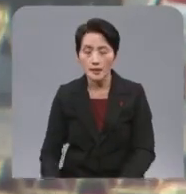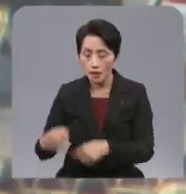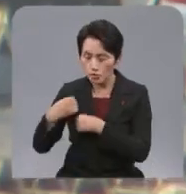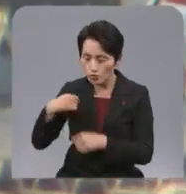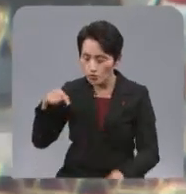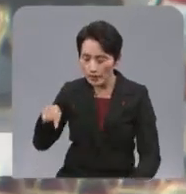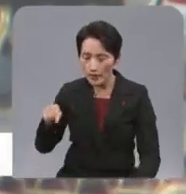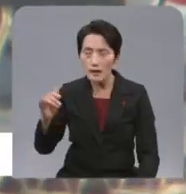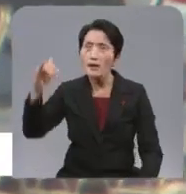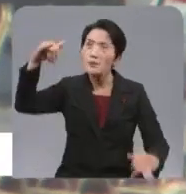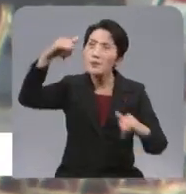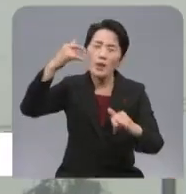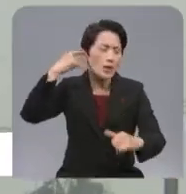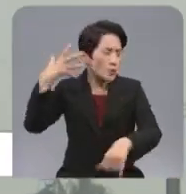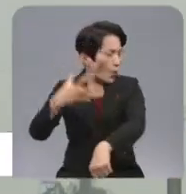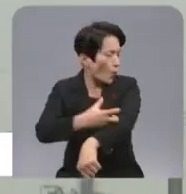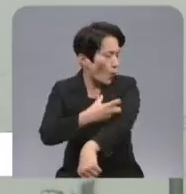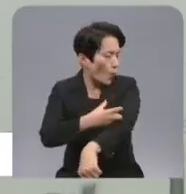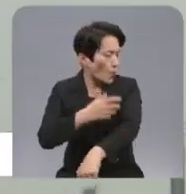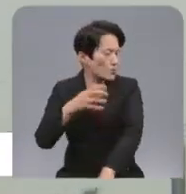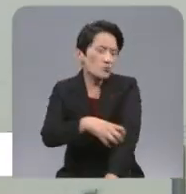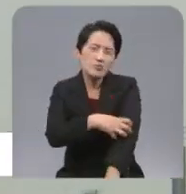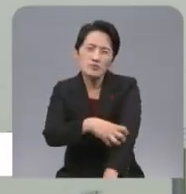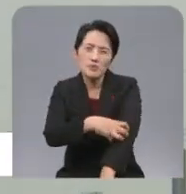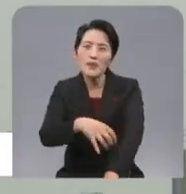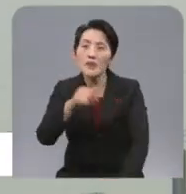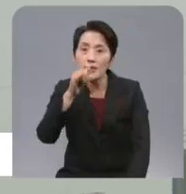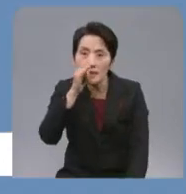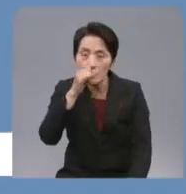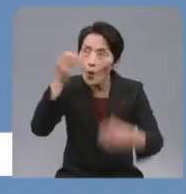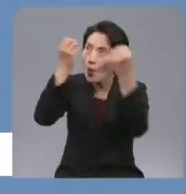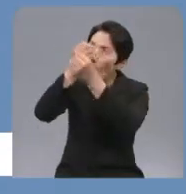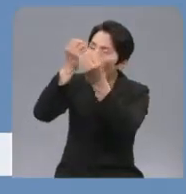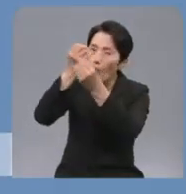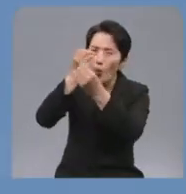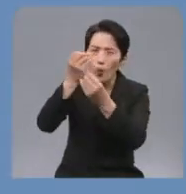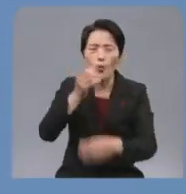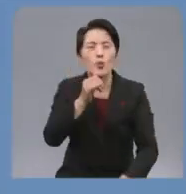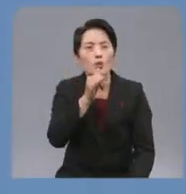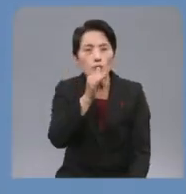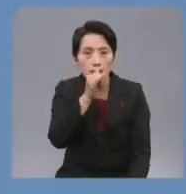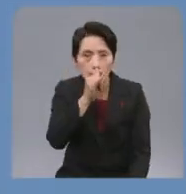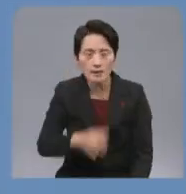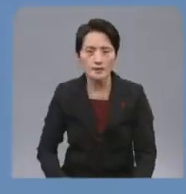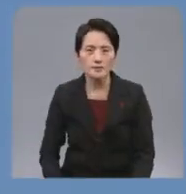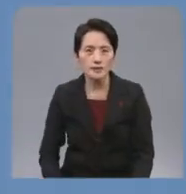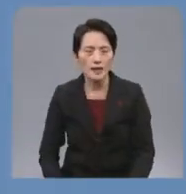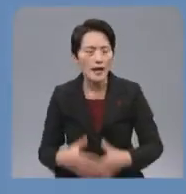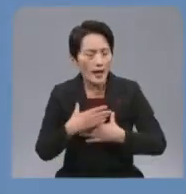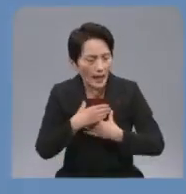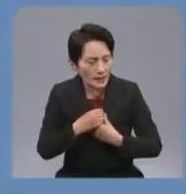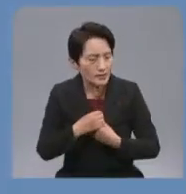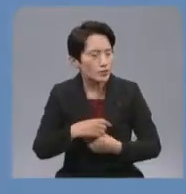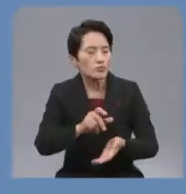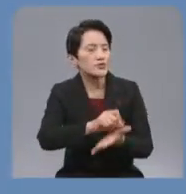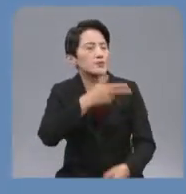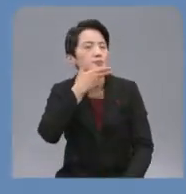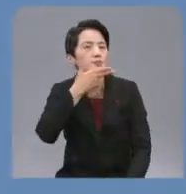の南北軍事合意の効力停止を検討するよう国家物質に指示しています